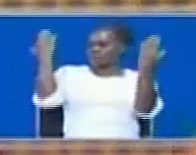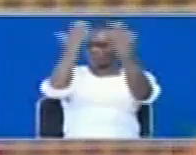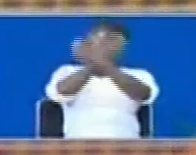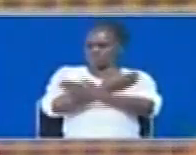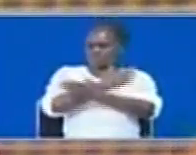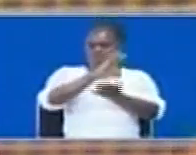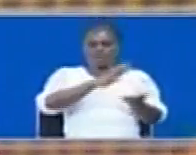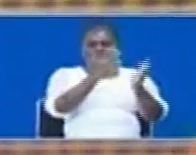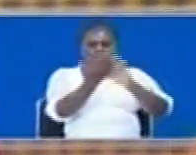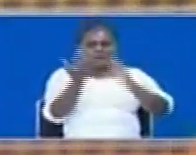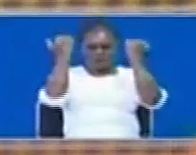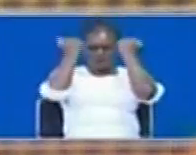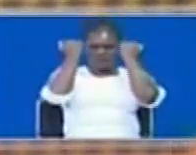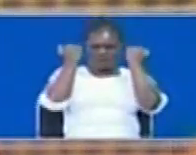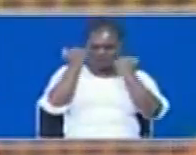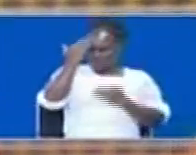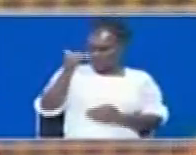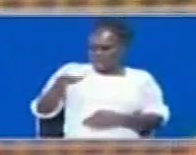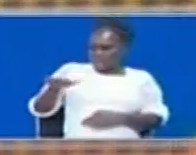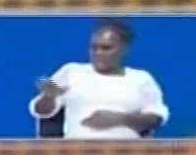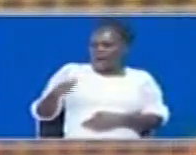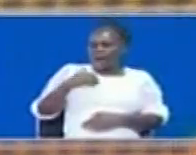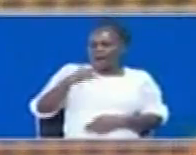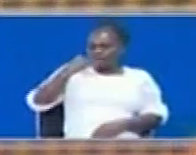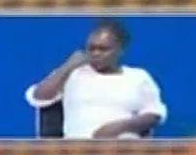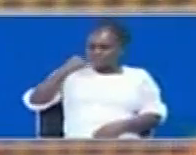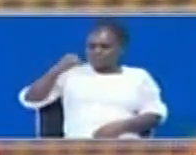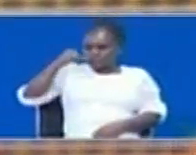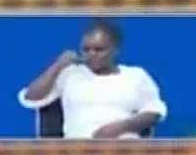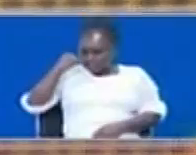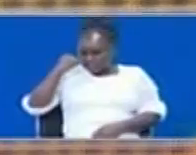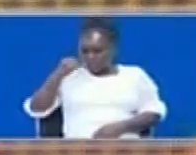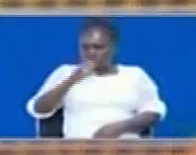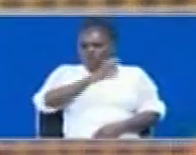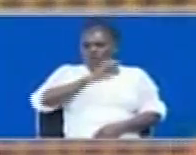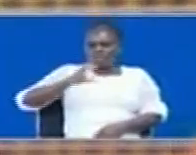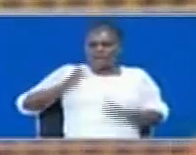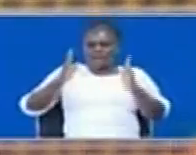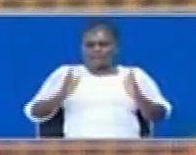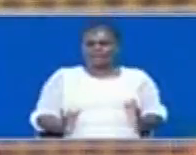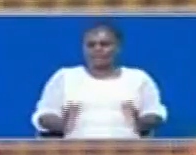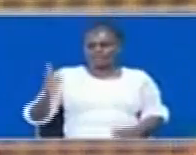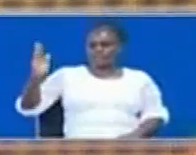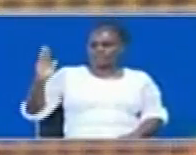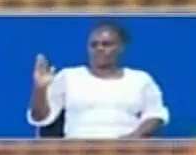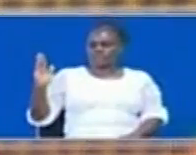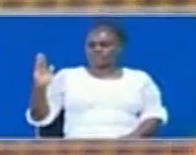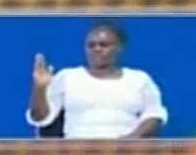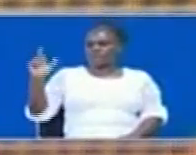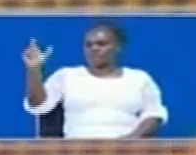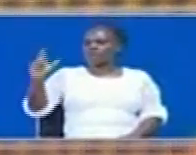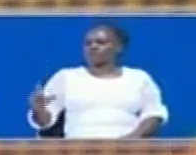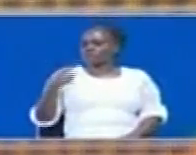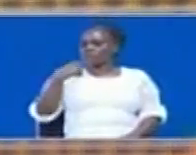na kufikishwa mahakamani hii leo kwa madai kuwa walipatikana na dawa za kulevya. Mkuu wa usalama ukanda wa Pwani Nelson Maro amesema